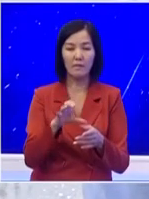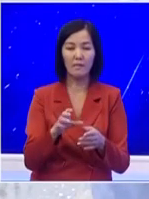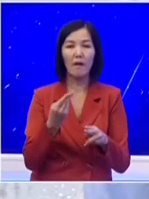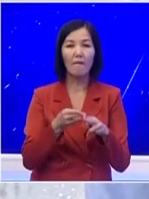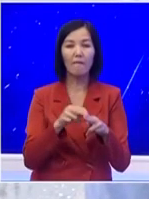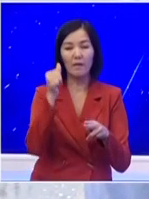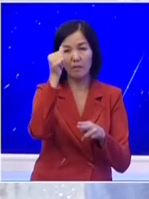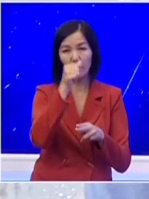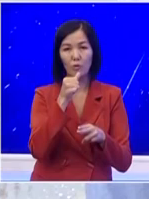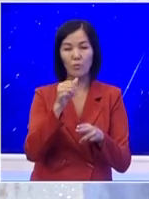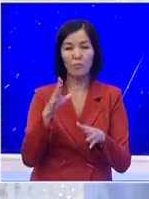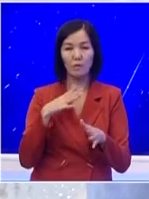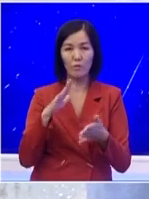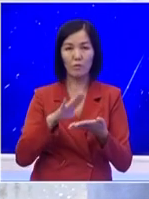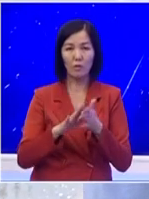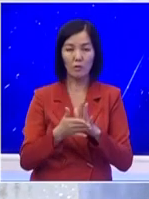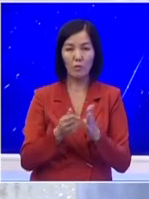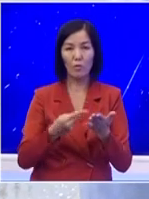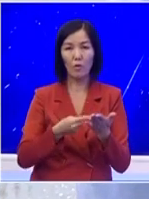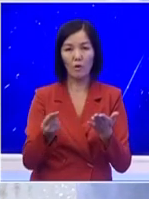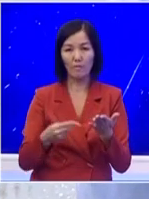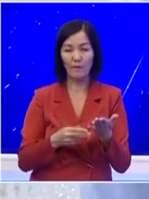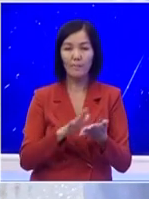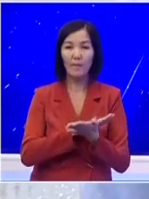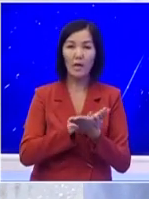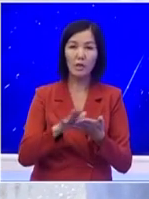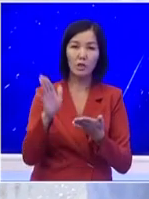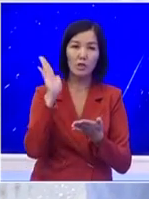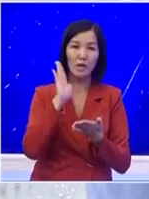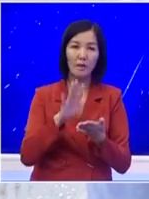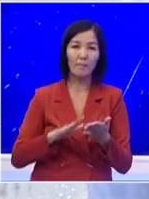году заключили договор. Входит у нас очистка берегового